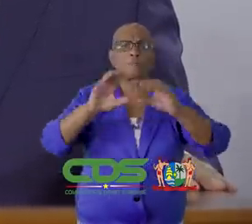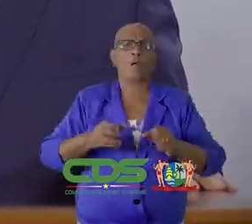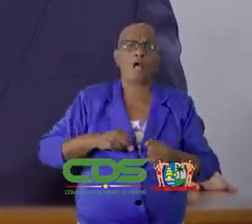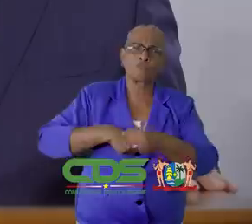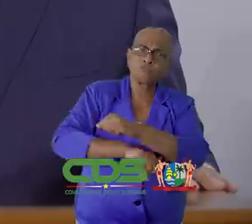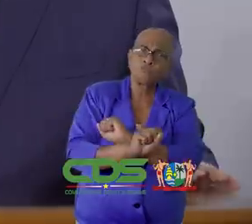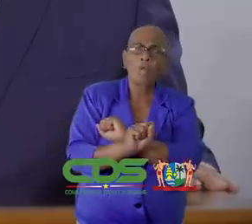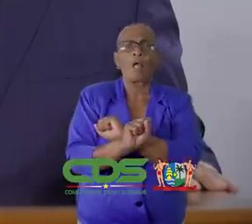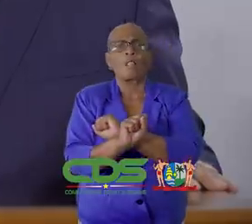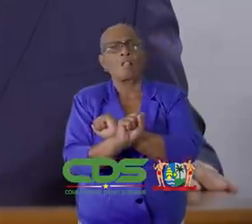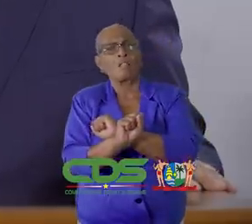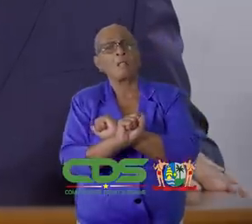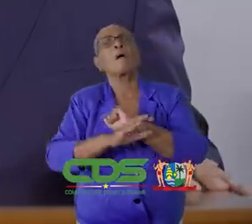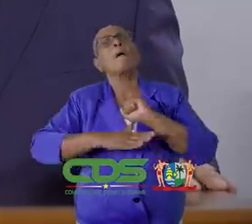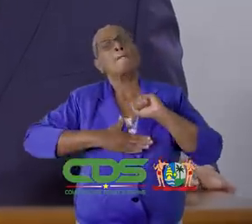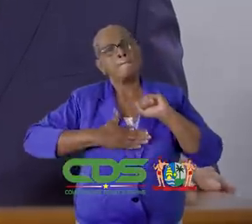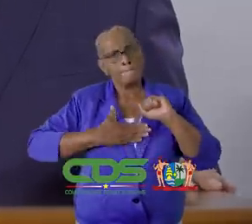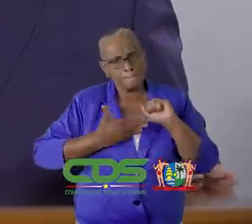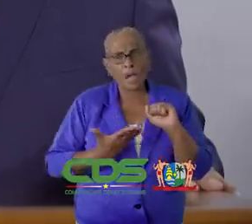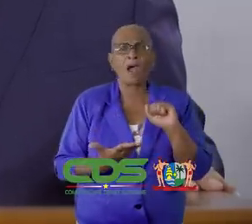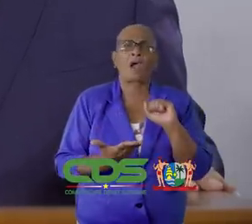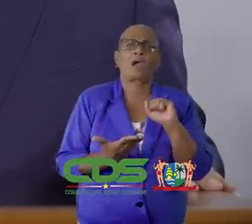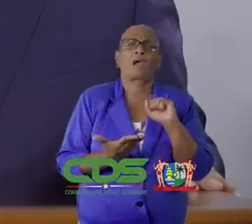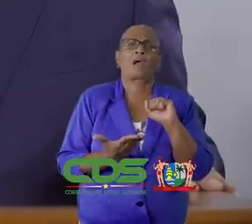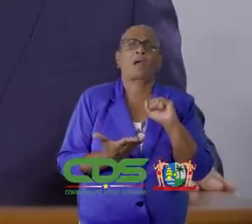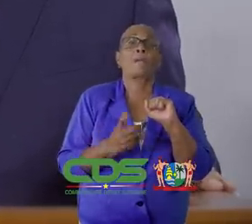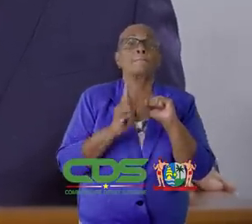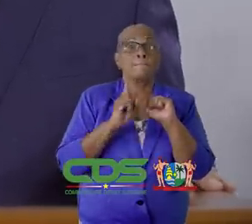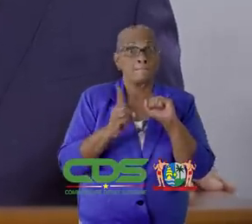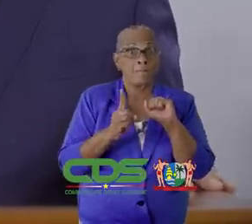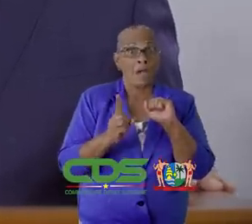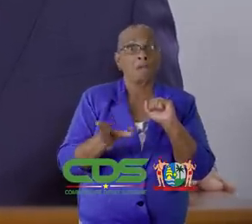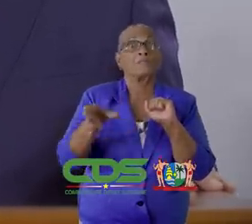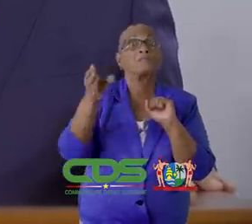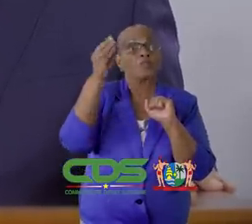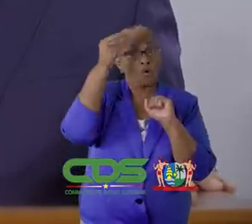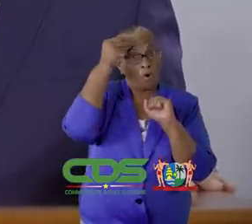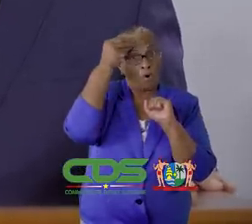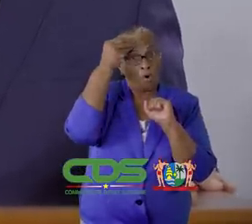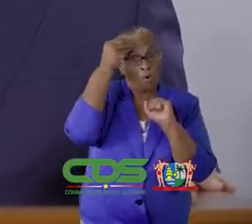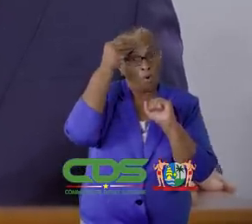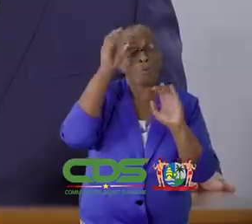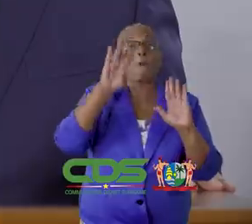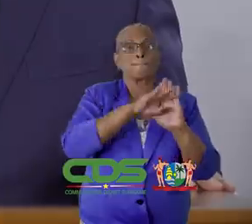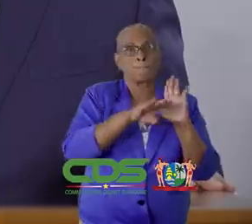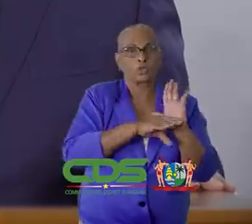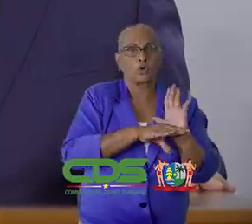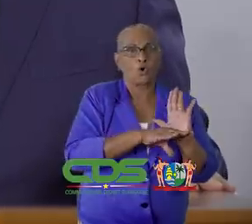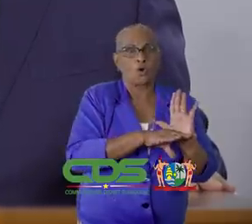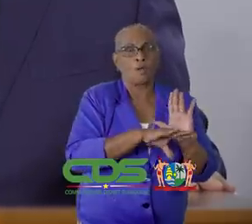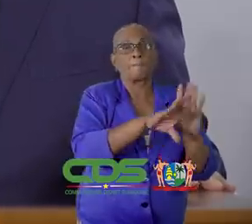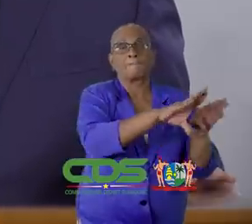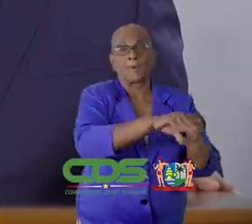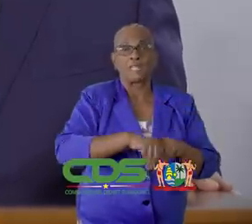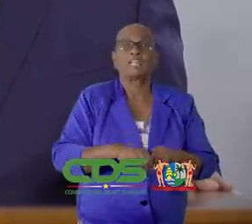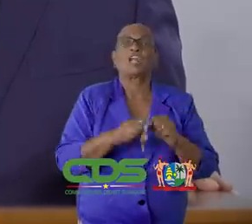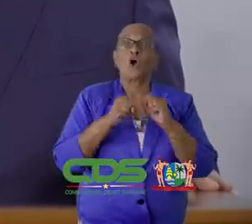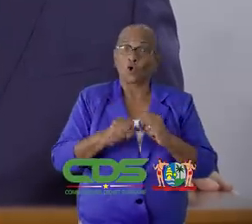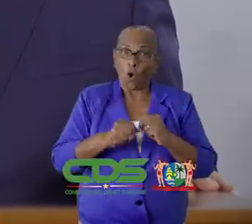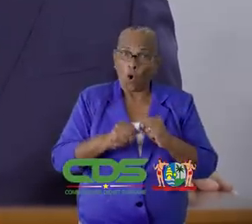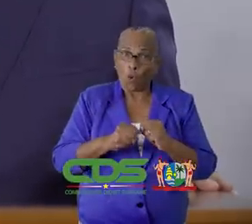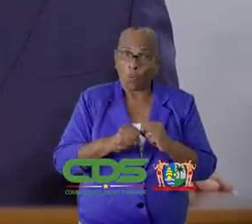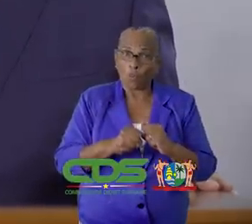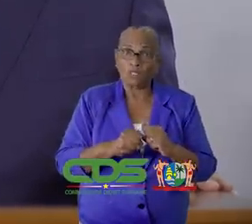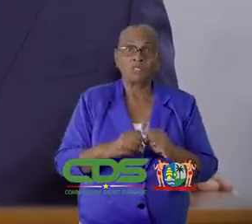volleybal en voetbal, mogen plaatsvinden met inachtneming van de desbetreffende protocollen.